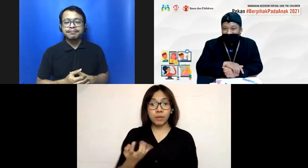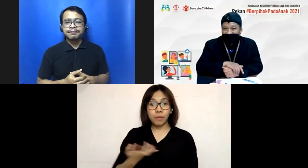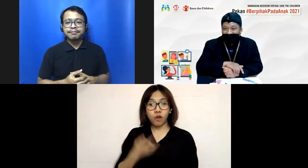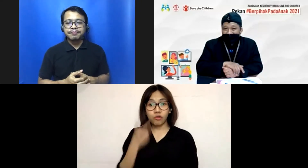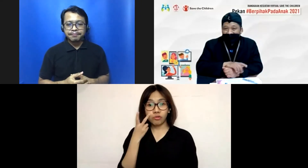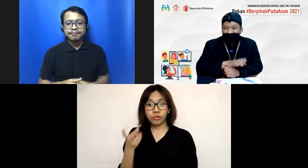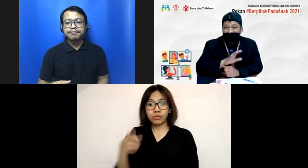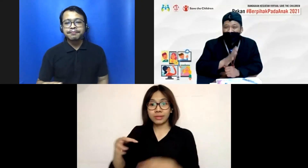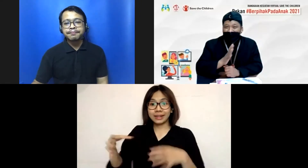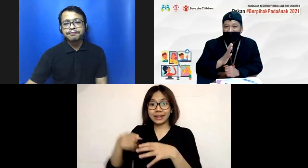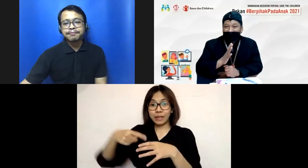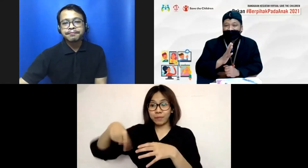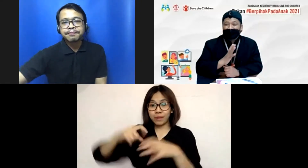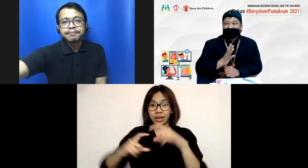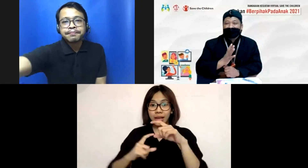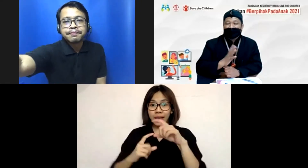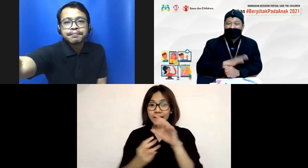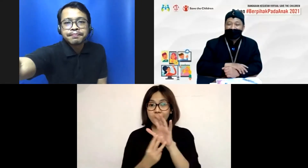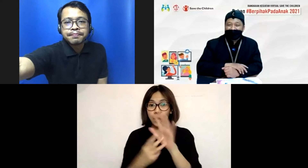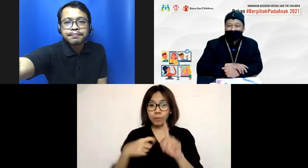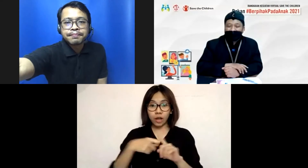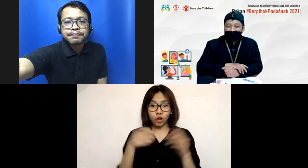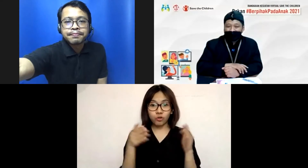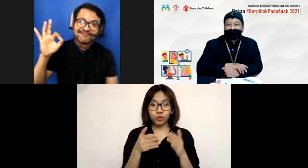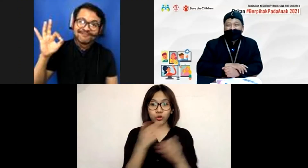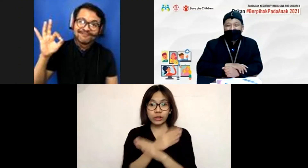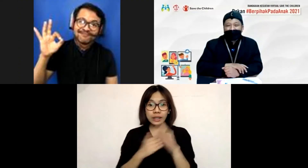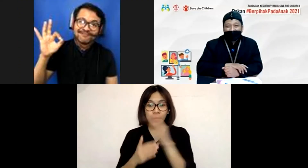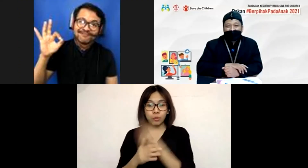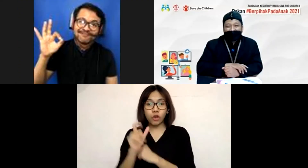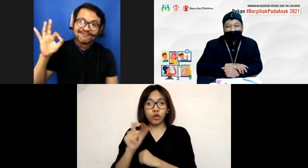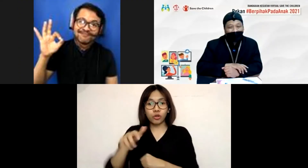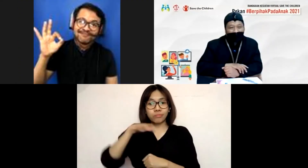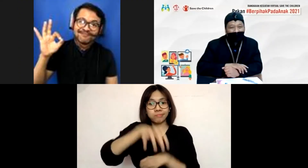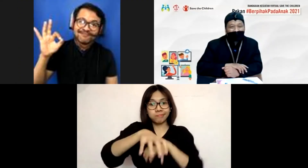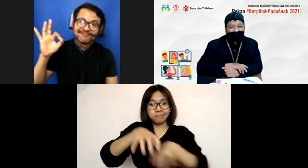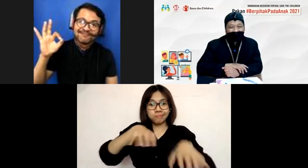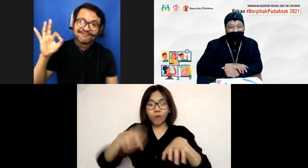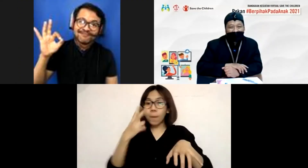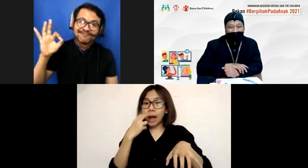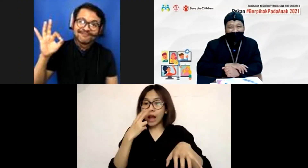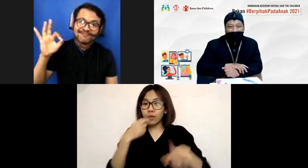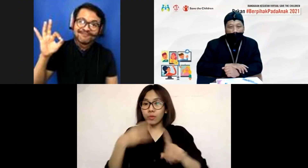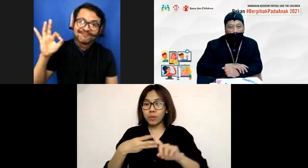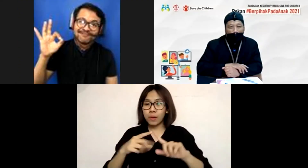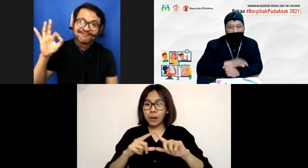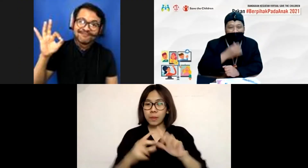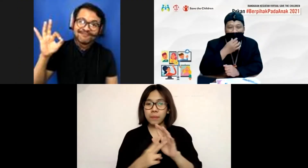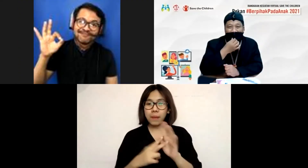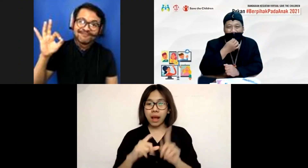SMK SMK disabilitas yang ada di Kota Bandung, semoga bisa terbentuk